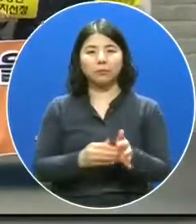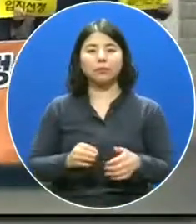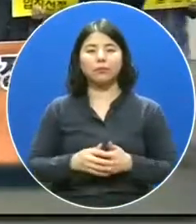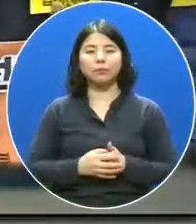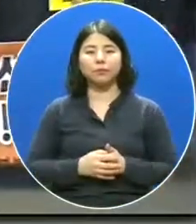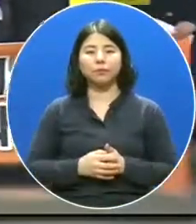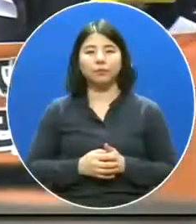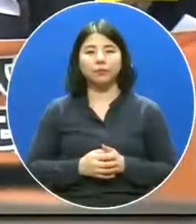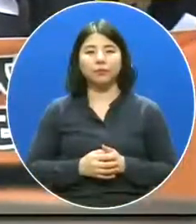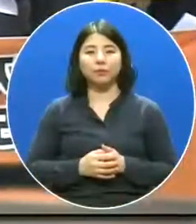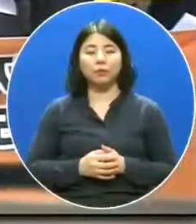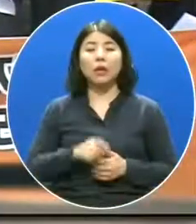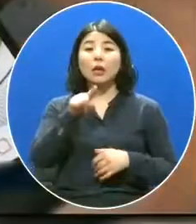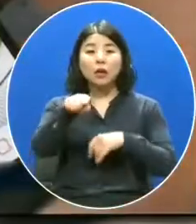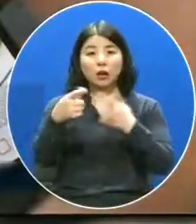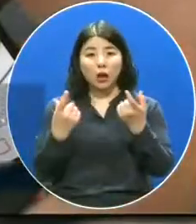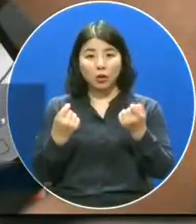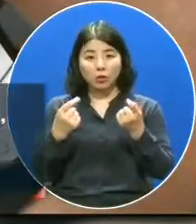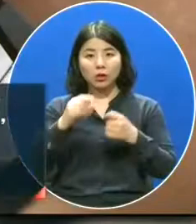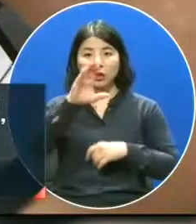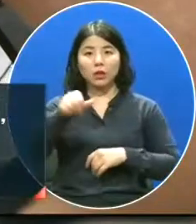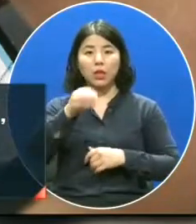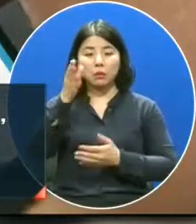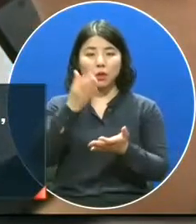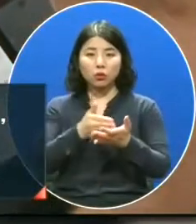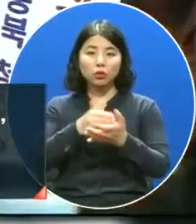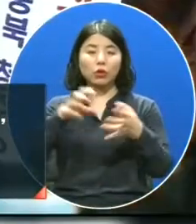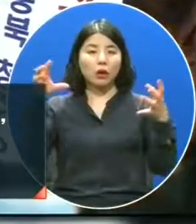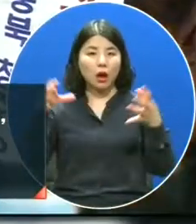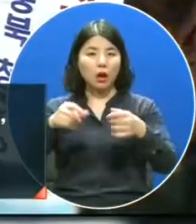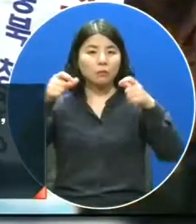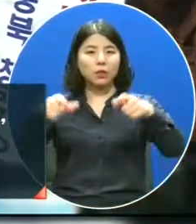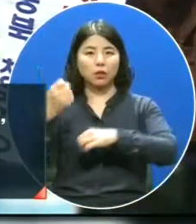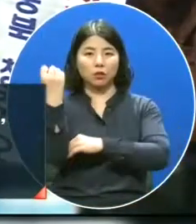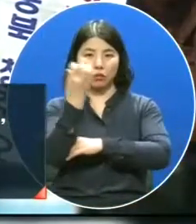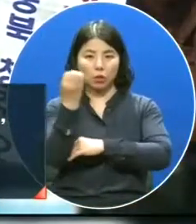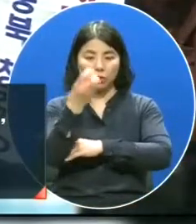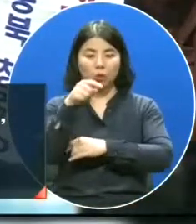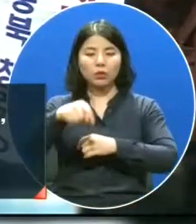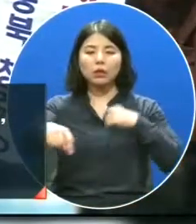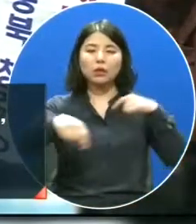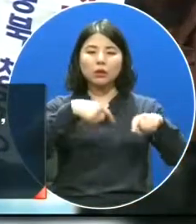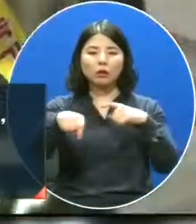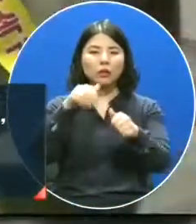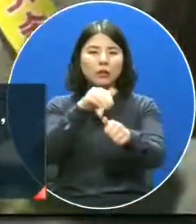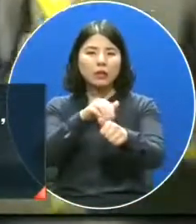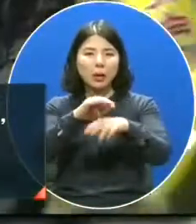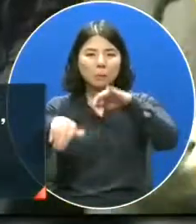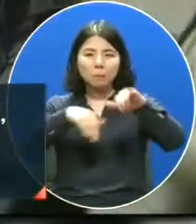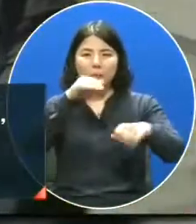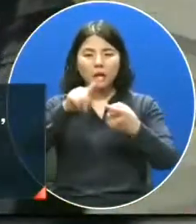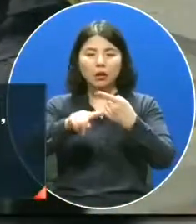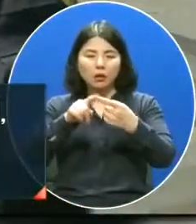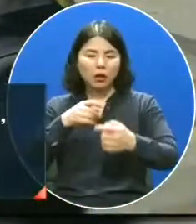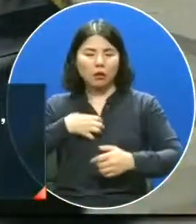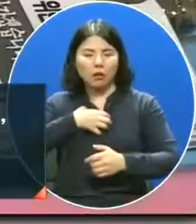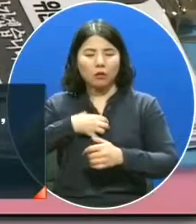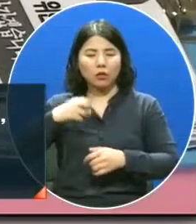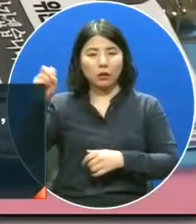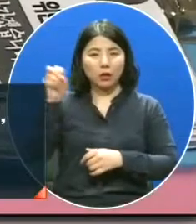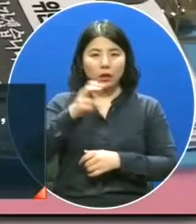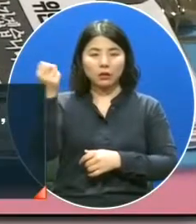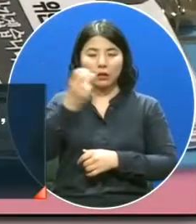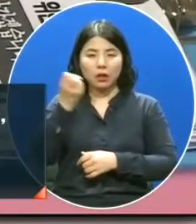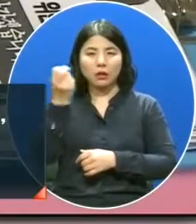지적합니다. 이처럼 CJB 뉴스를 비롯한 지역 언론에서 정치 개입에 대한 우려를 지속적으로